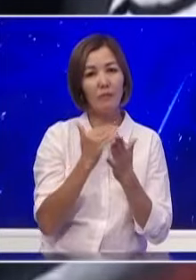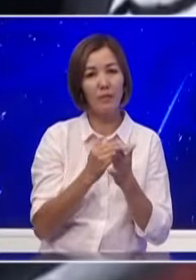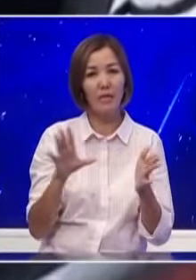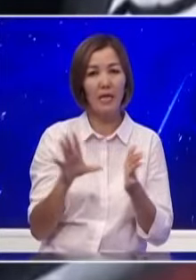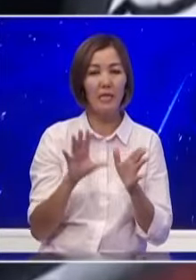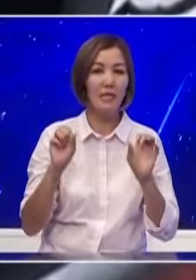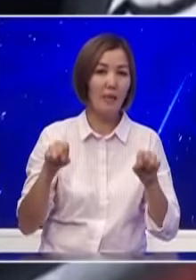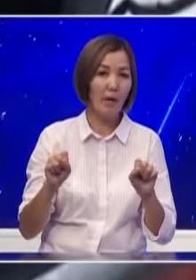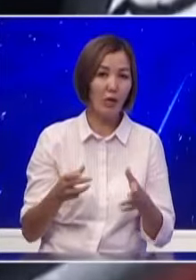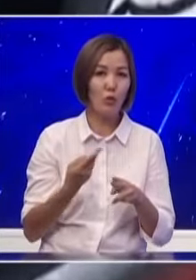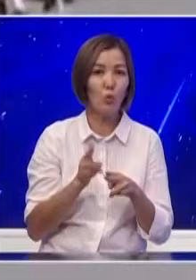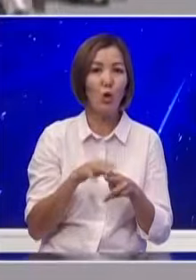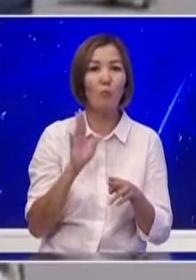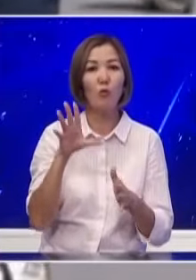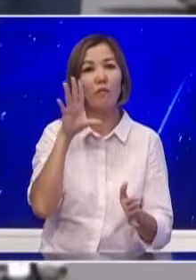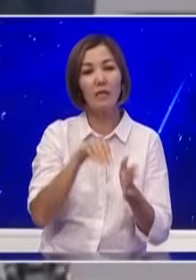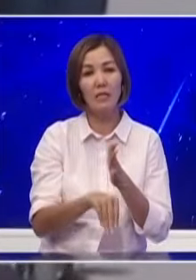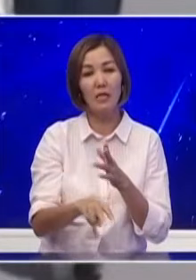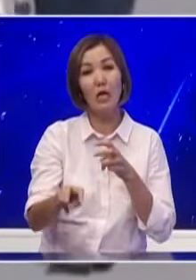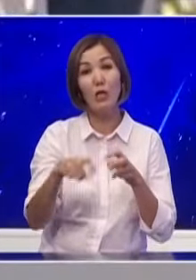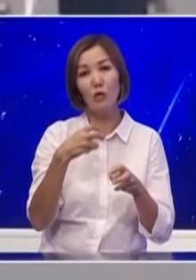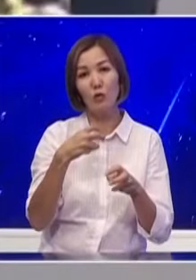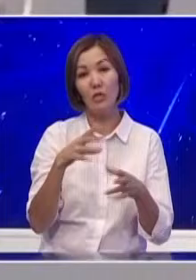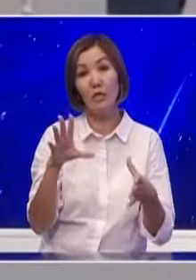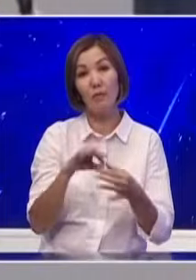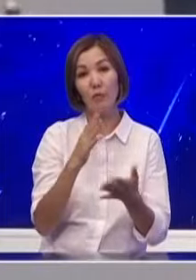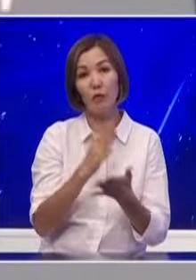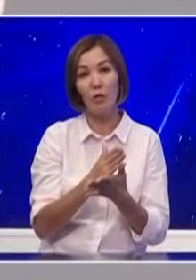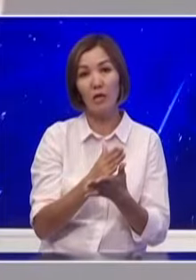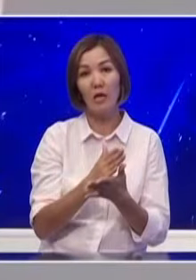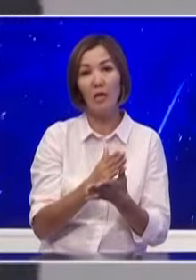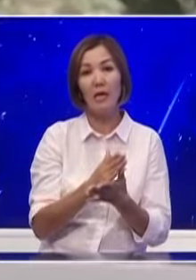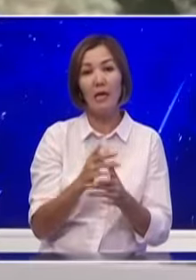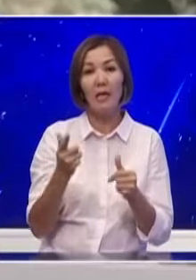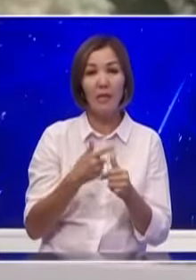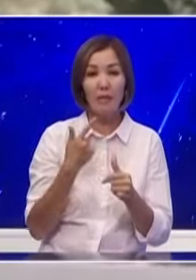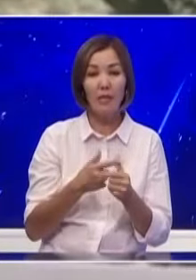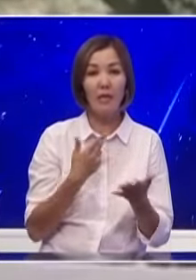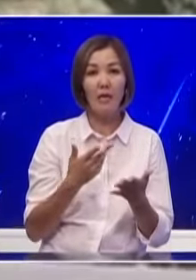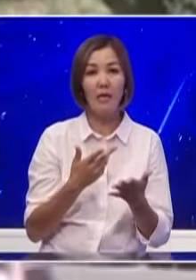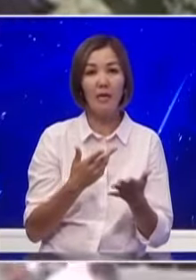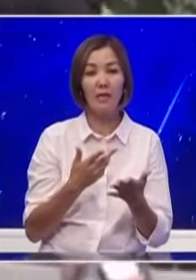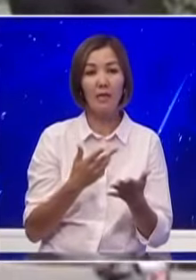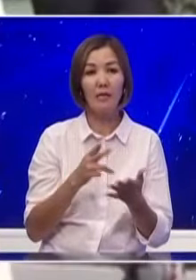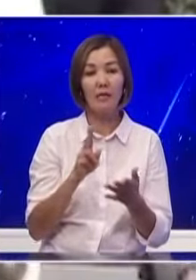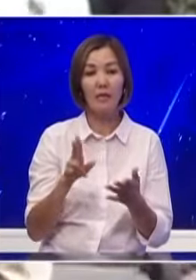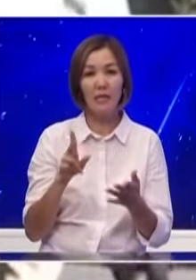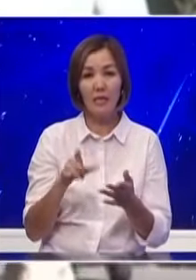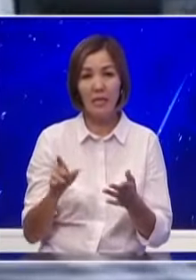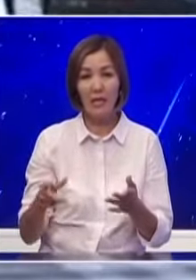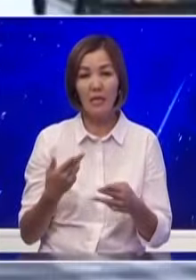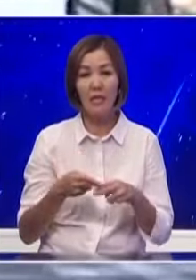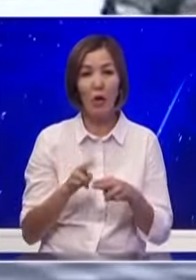списка электросамокатчиков, куда будут вноситься нарушители. Туда же попадут и имена недобросовестных клиентов.